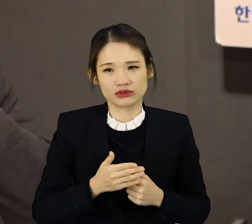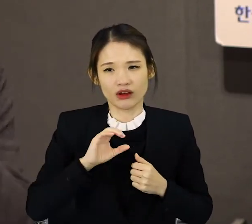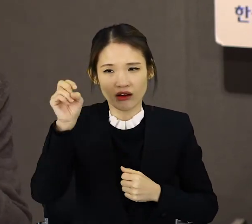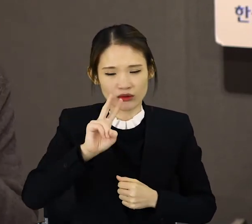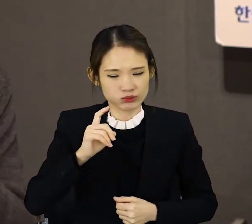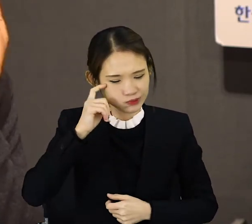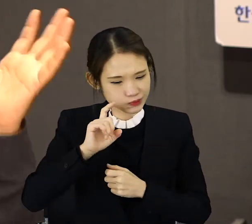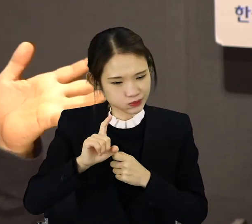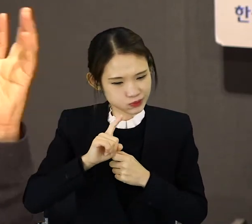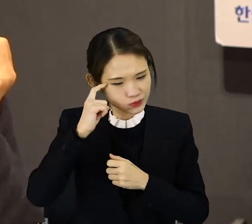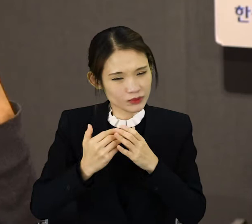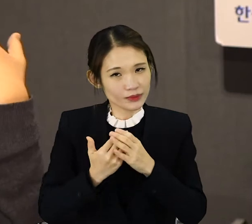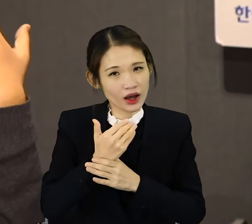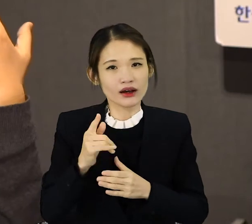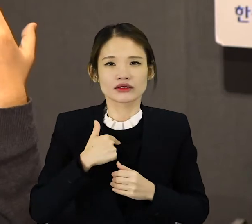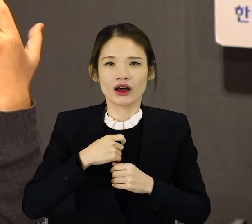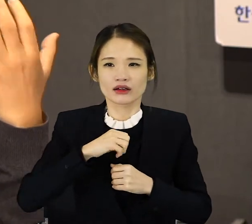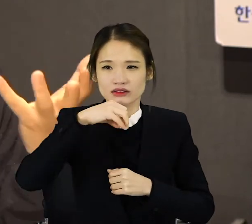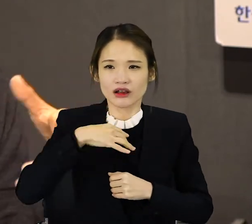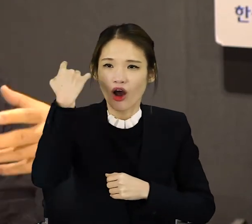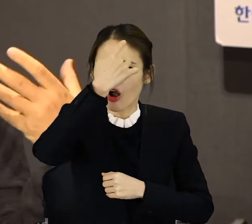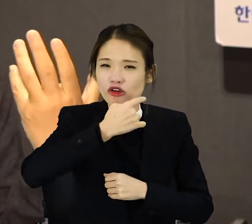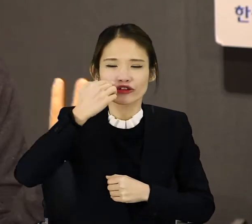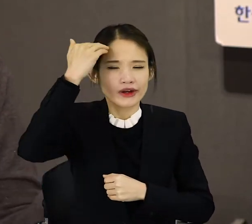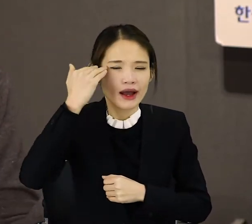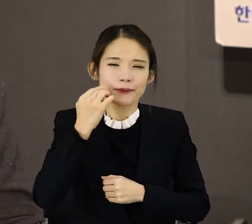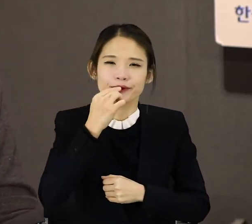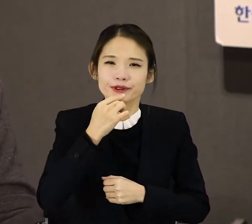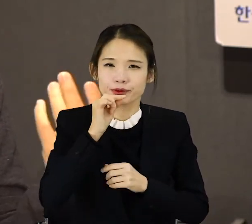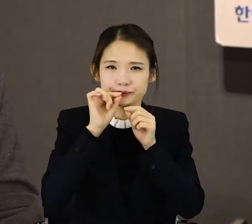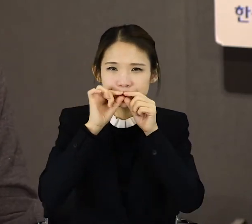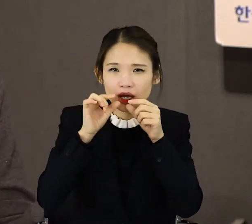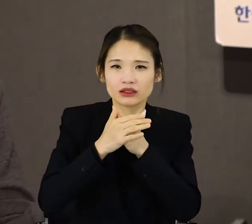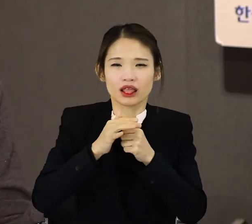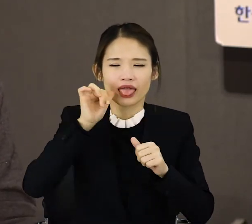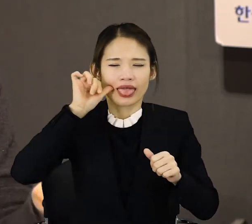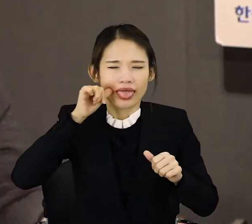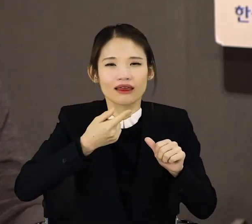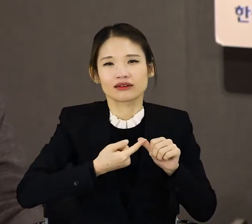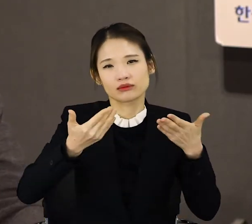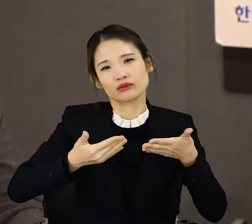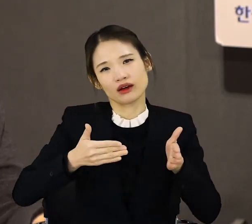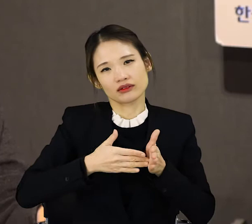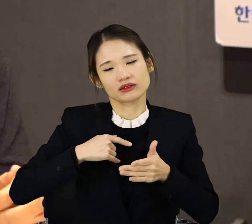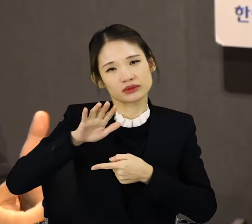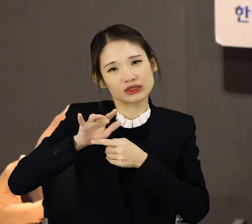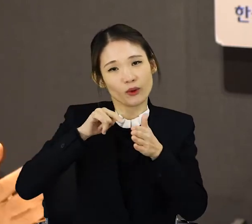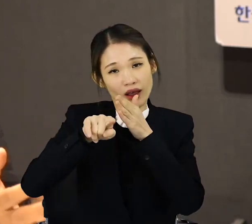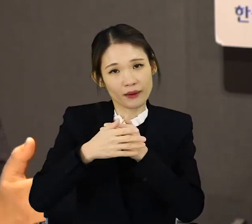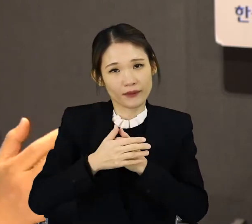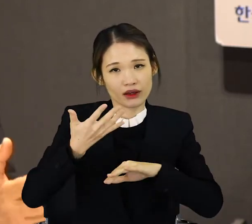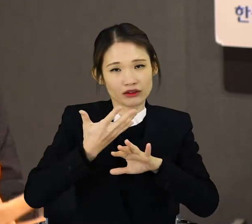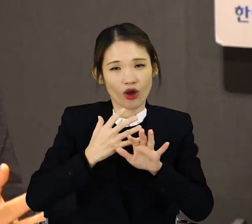문득 생각해 보니까 나는 단지 얼굴이 까맣고 입술이 두껍다는 이유로 그런 놀림을 받았는데 지금 시골에 가면 결혼